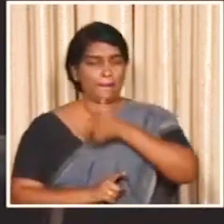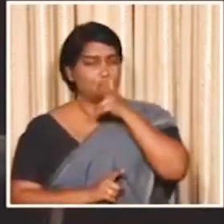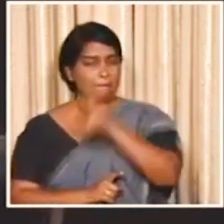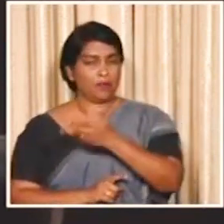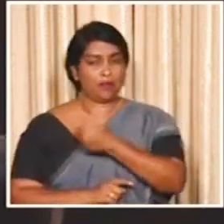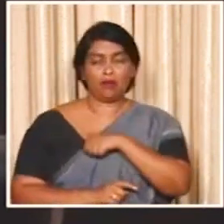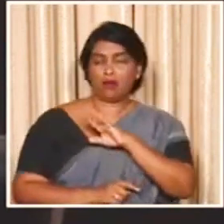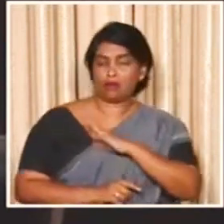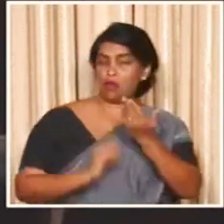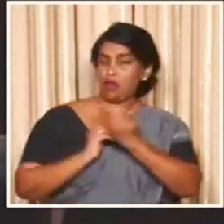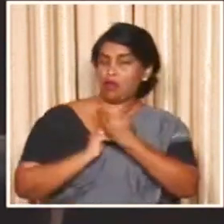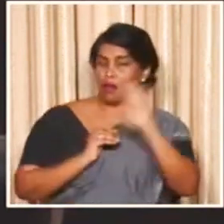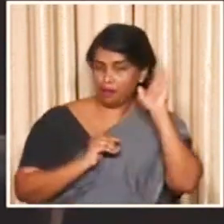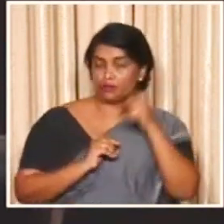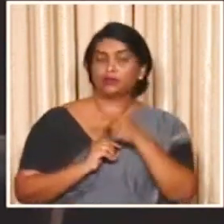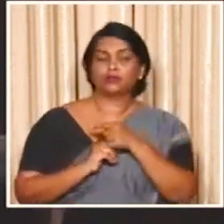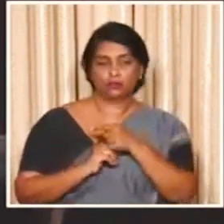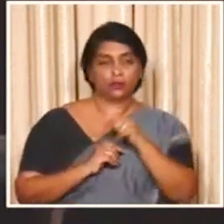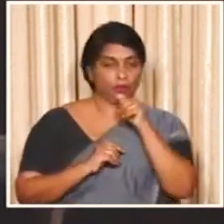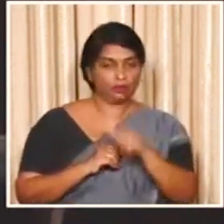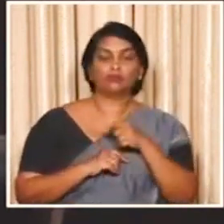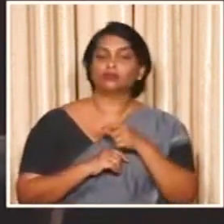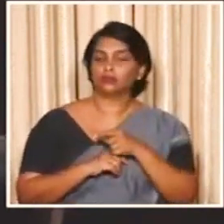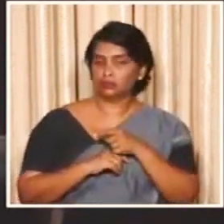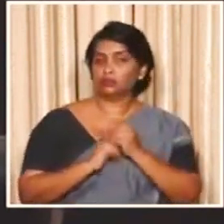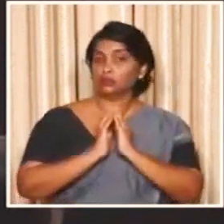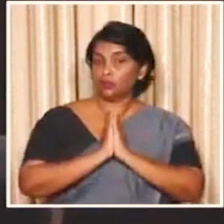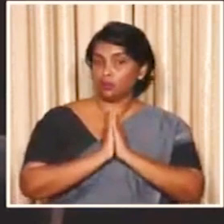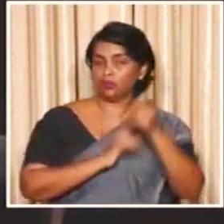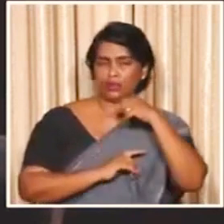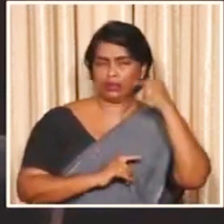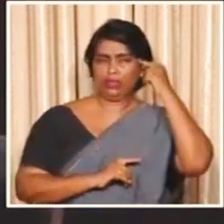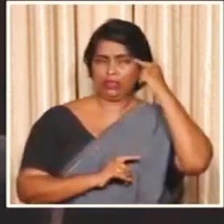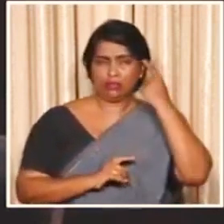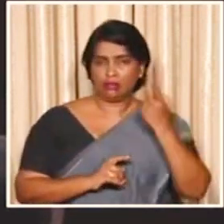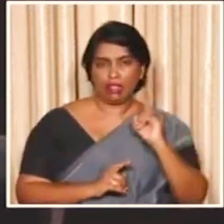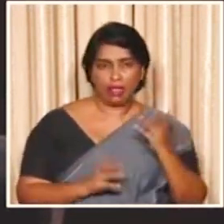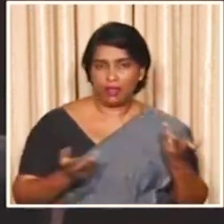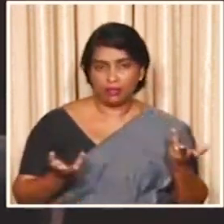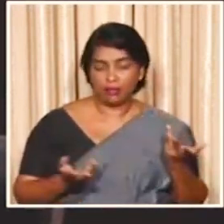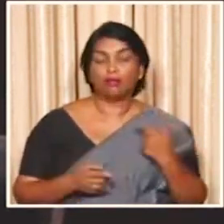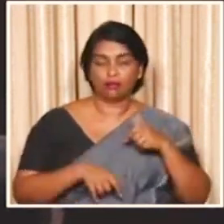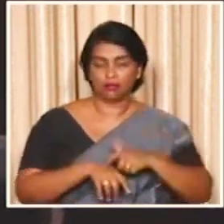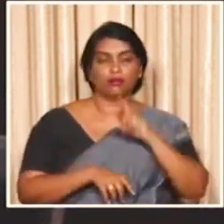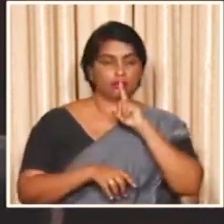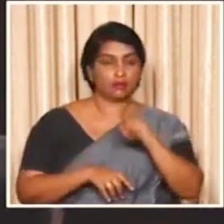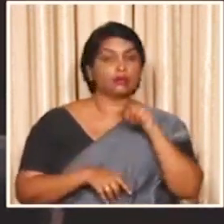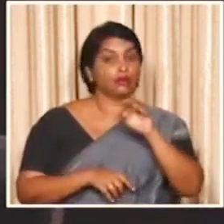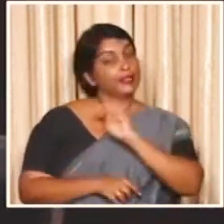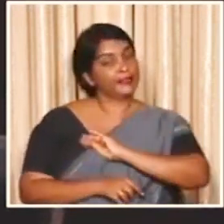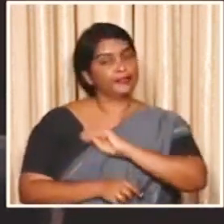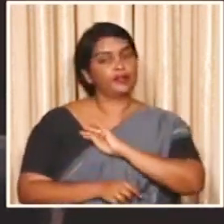බැලලා උන්වහන්සේව එළවන්න හැදුවේ කියන එක. ඉතින් අත් වශයෙන්ම ඒකට බෞද්ධයන්ගේ හිත රිදෙන්නේ නැද්ද කියන තමයි මම මේ අවස්ථාව අහන්න තියෙන්නේ.